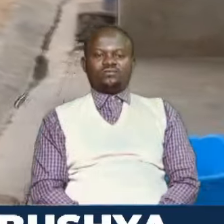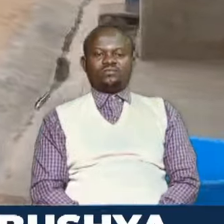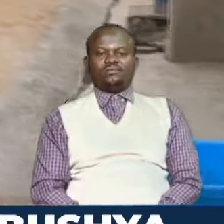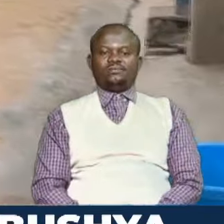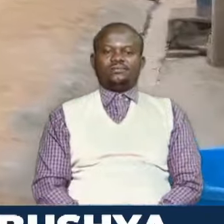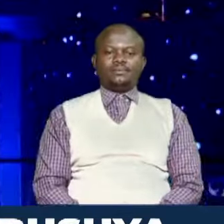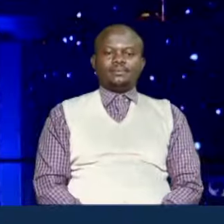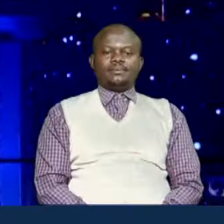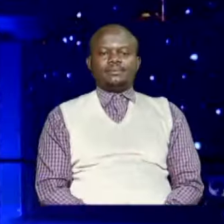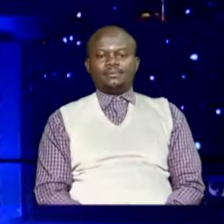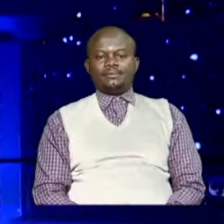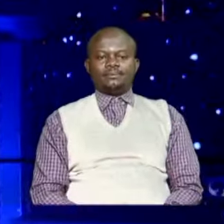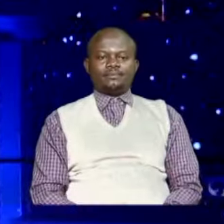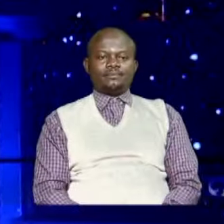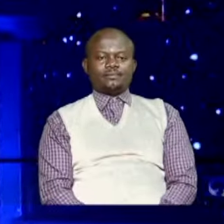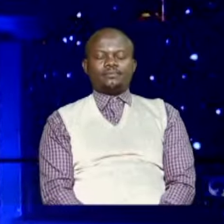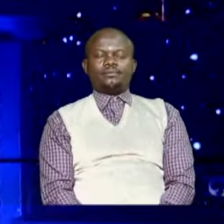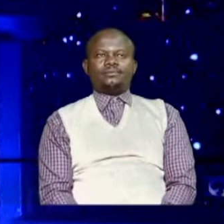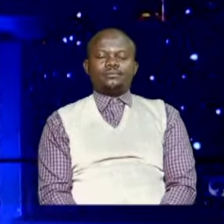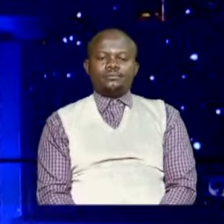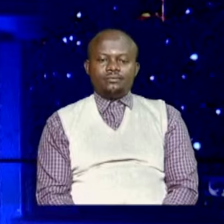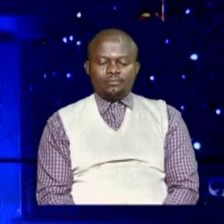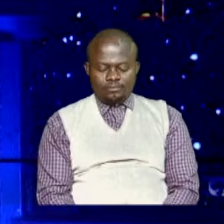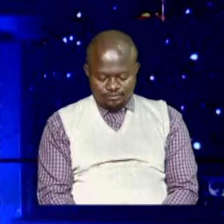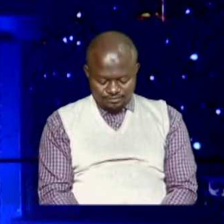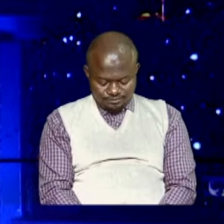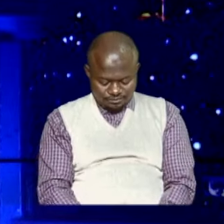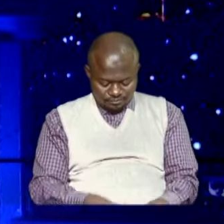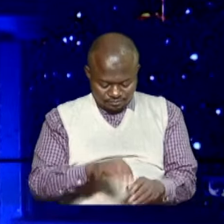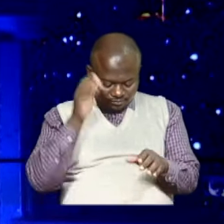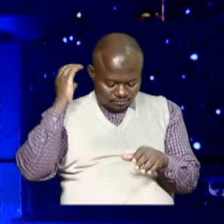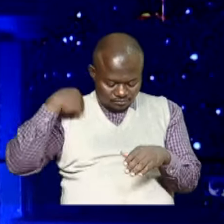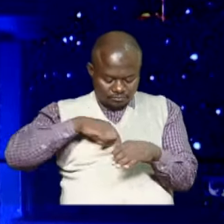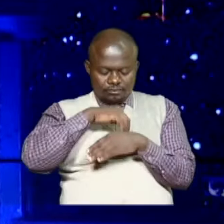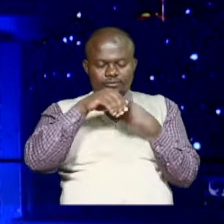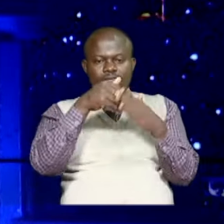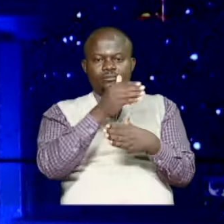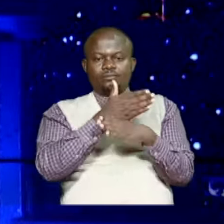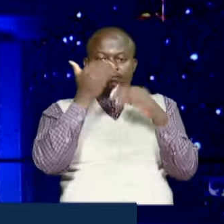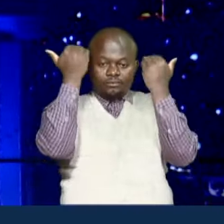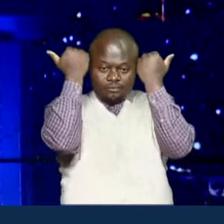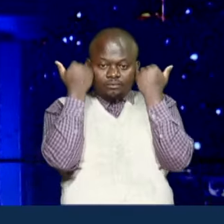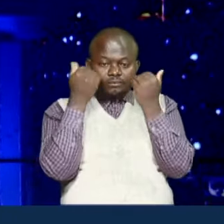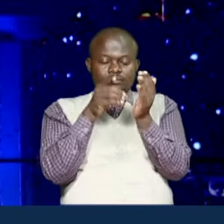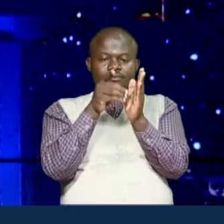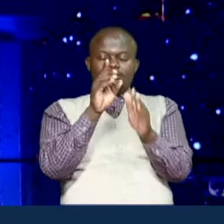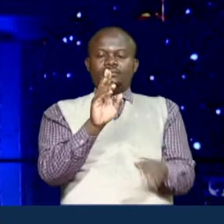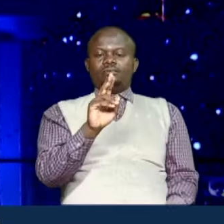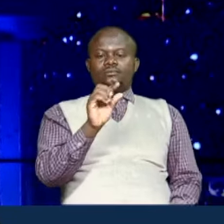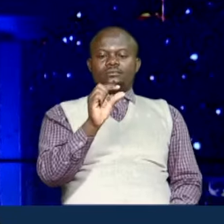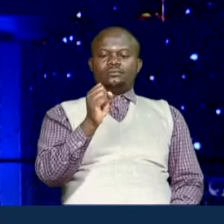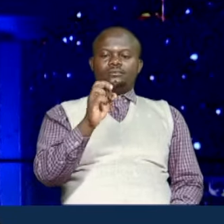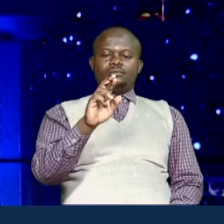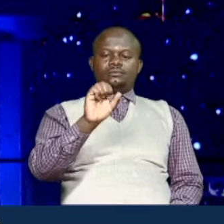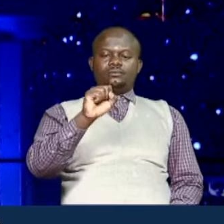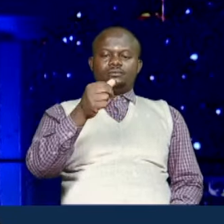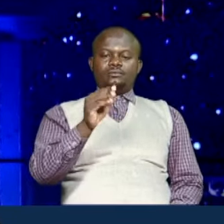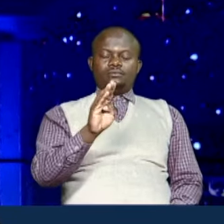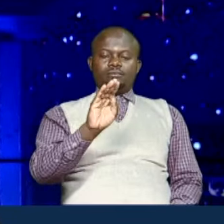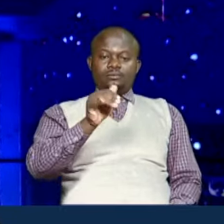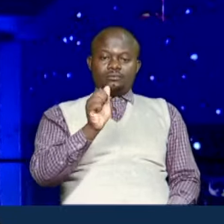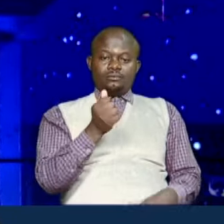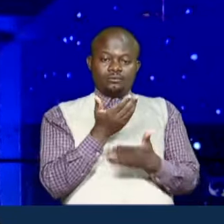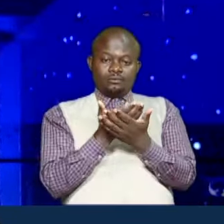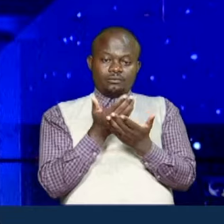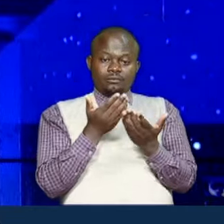Ngororero mu yandi makuru kandi minisitiri w'ubutabera Dr Ugira Shebuja Emmanuel yasabye abagenzacyaha